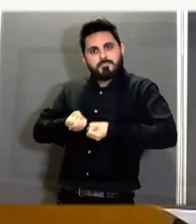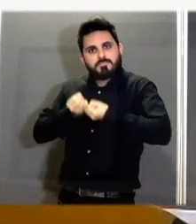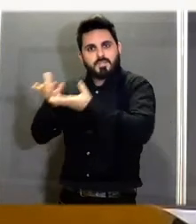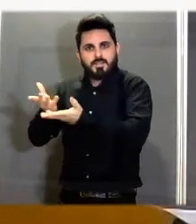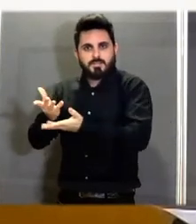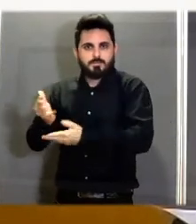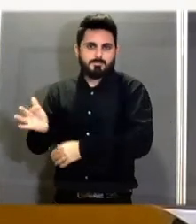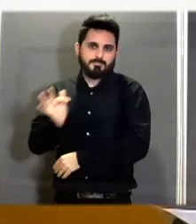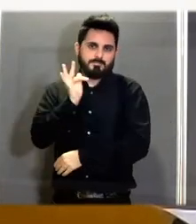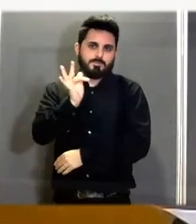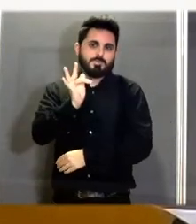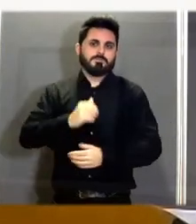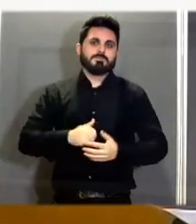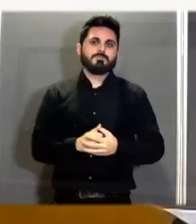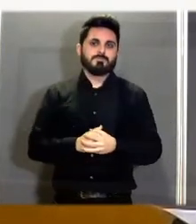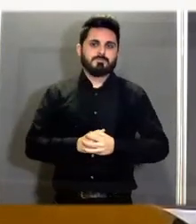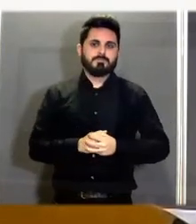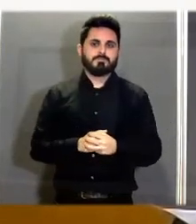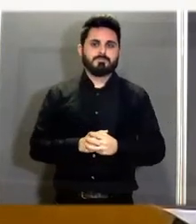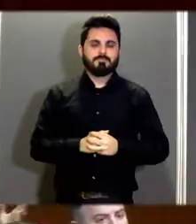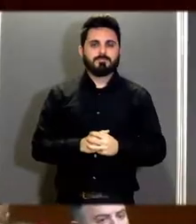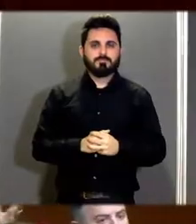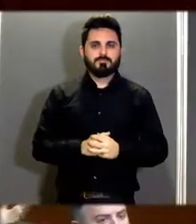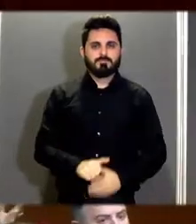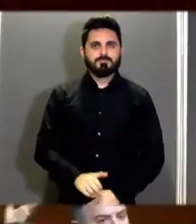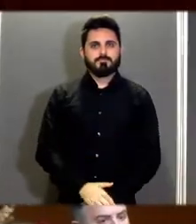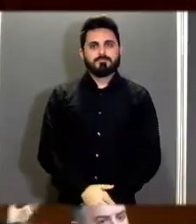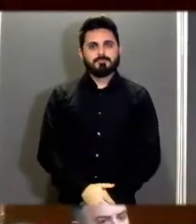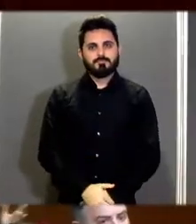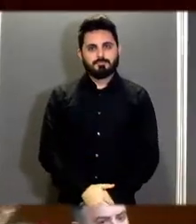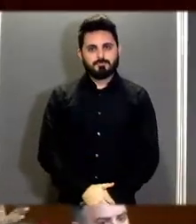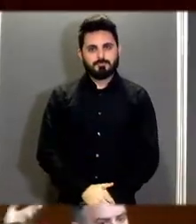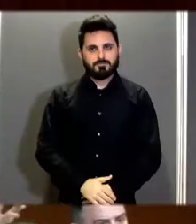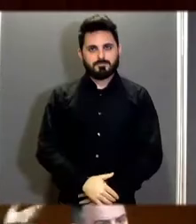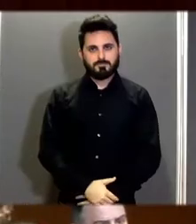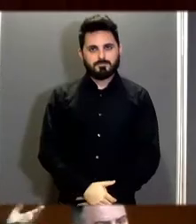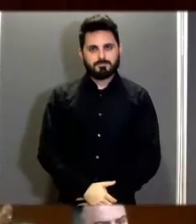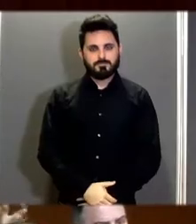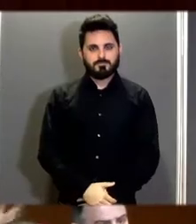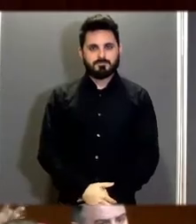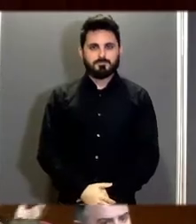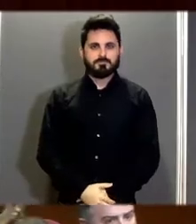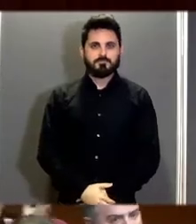millor pot funcionar quan ens sentim que tenim la vida.